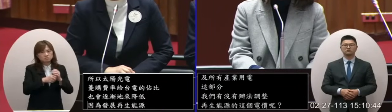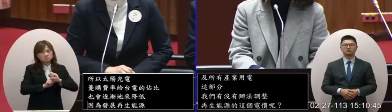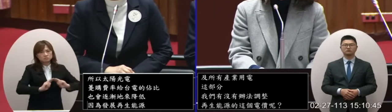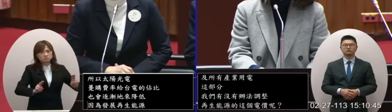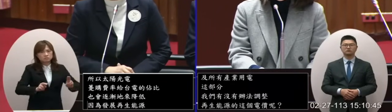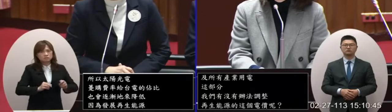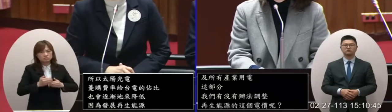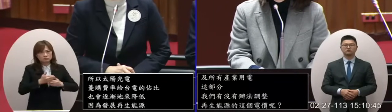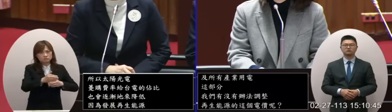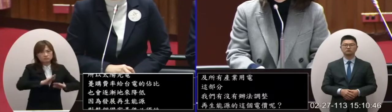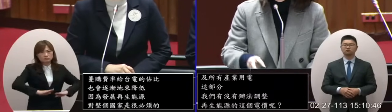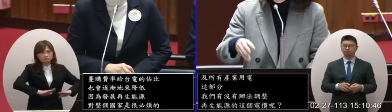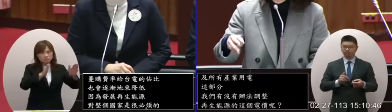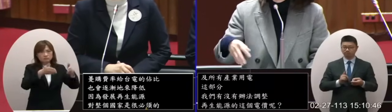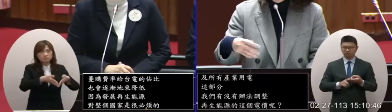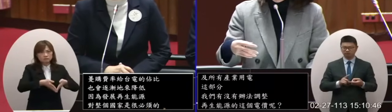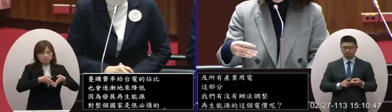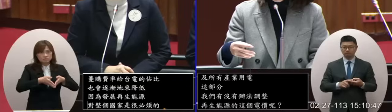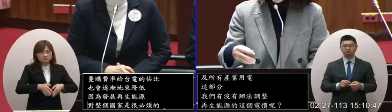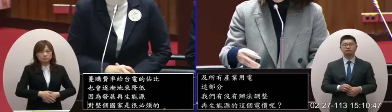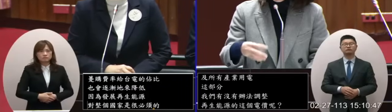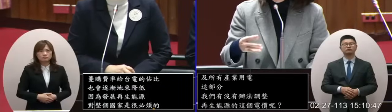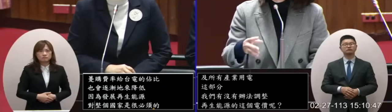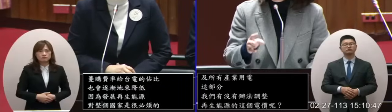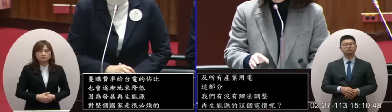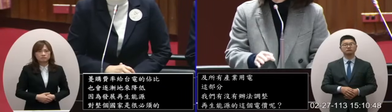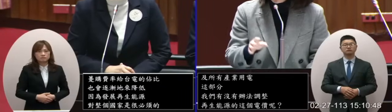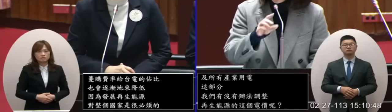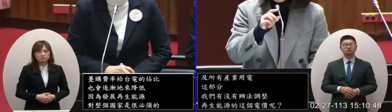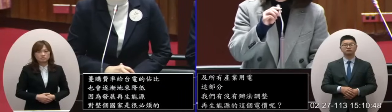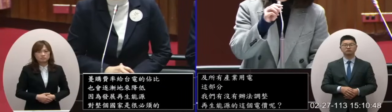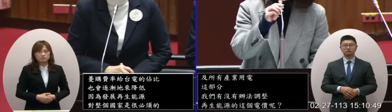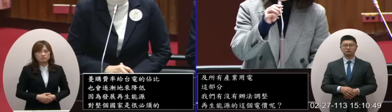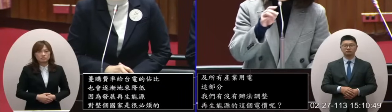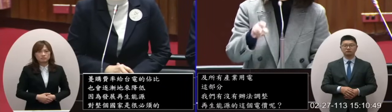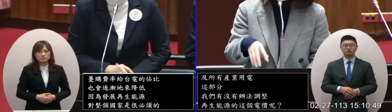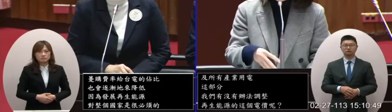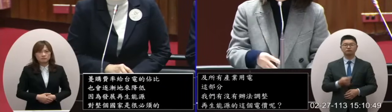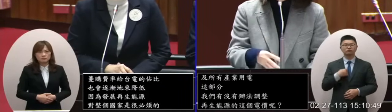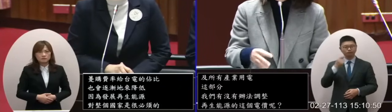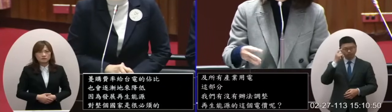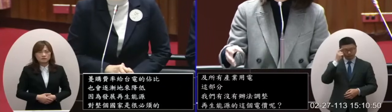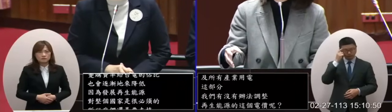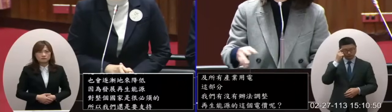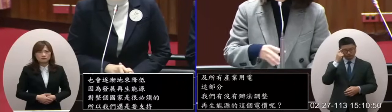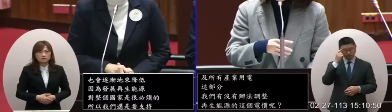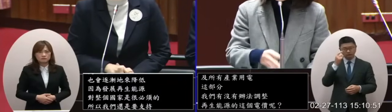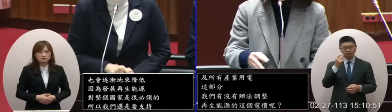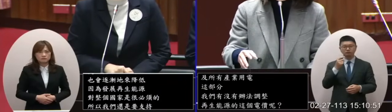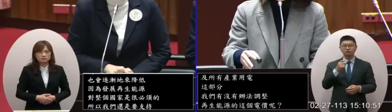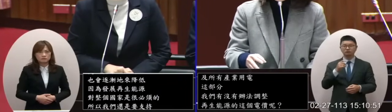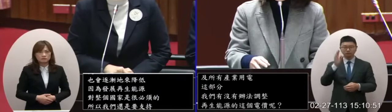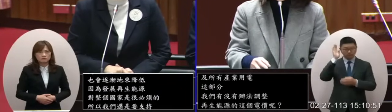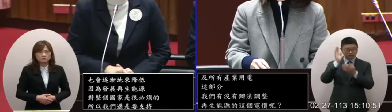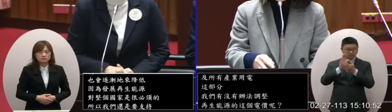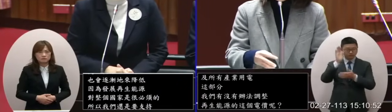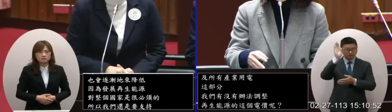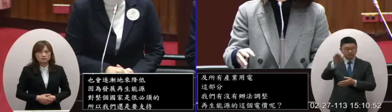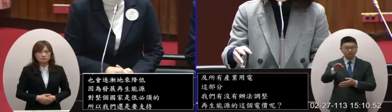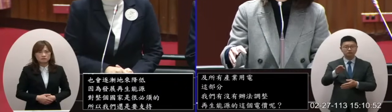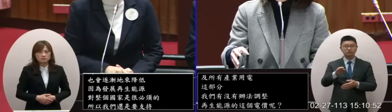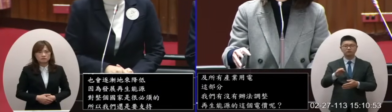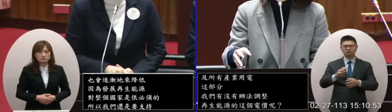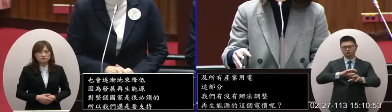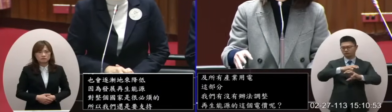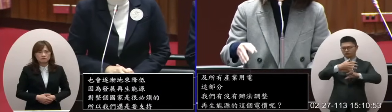发展。 对，可是我们即便是很必须，我也认为啦，因为未来整个就是说世